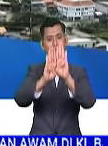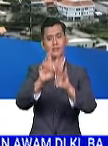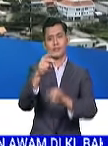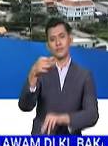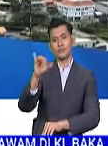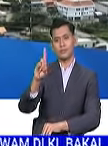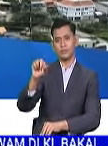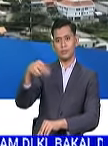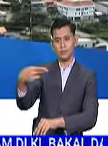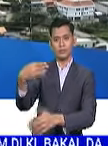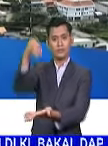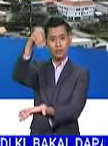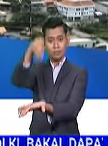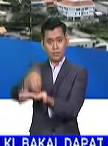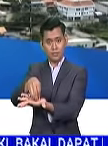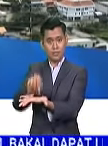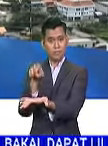di lokasi.